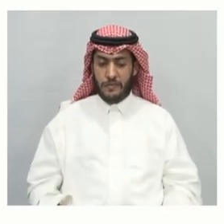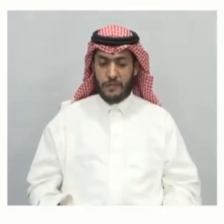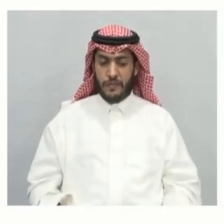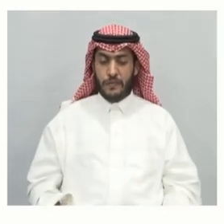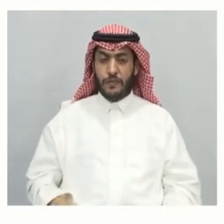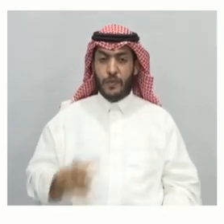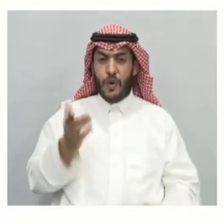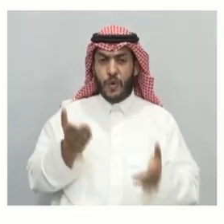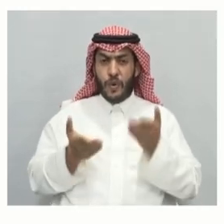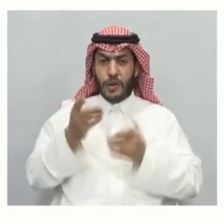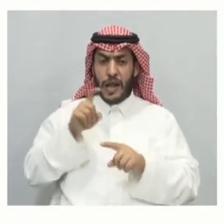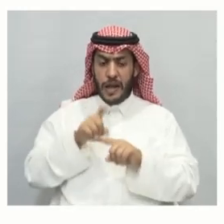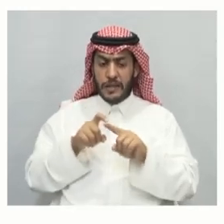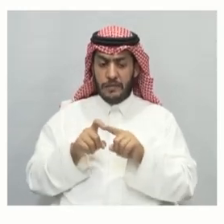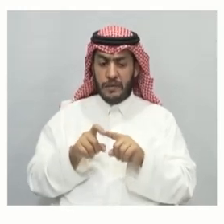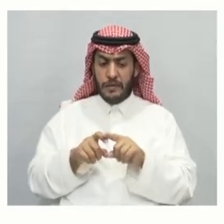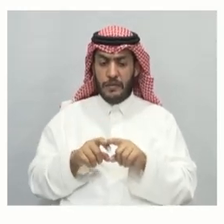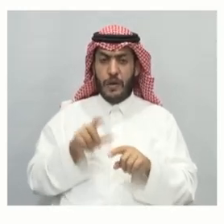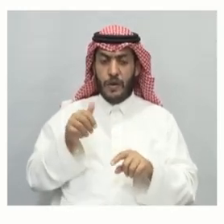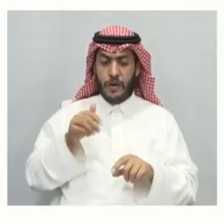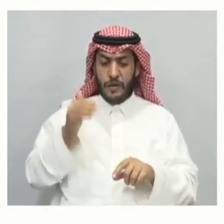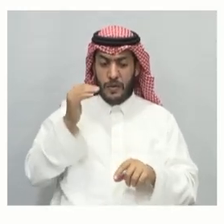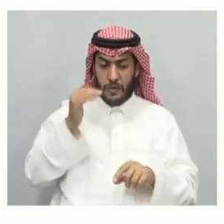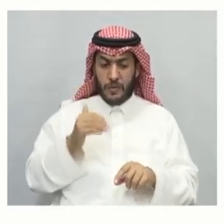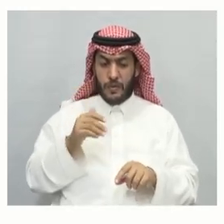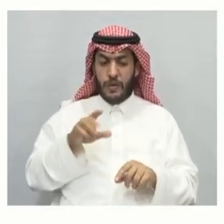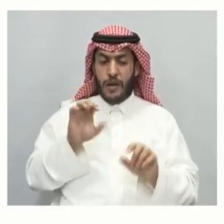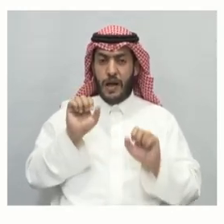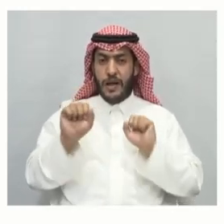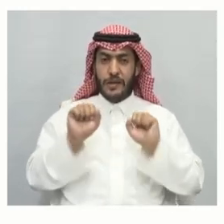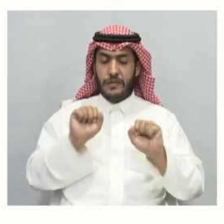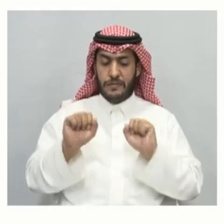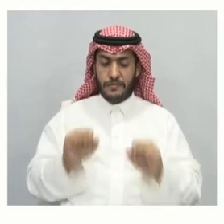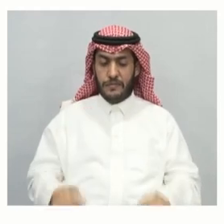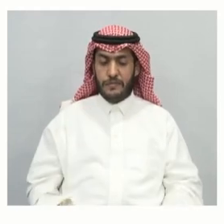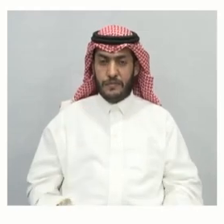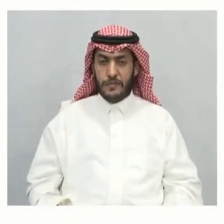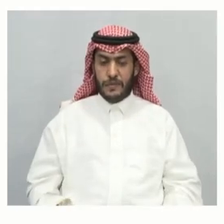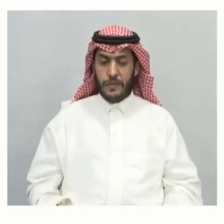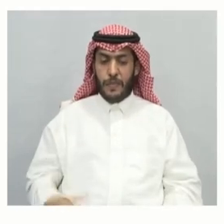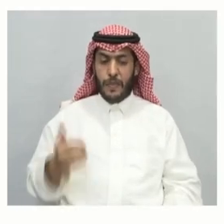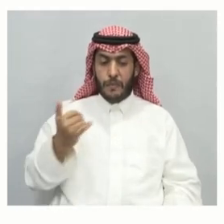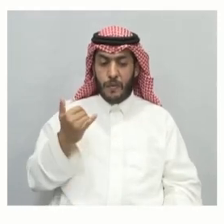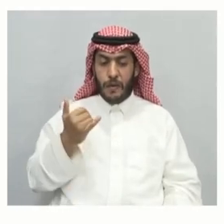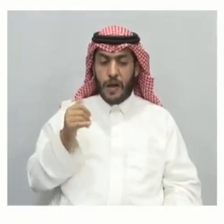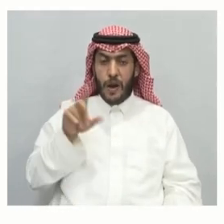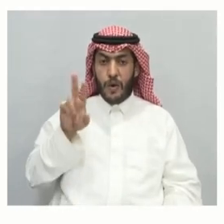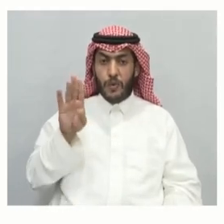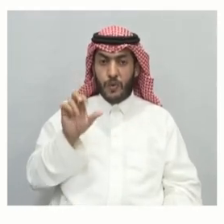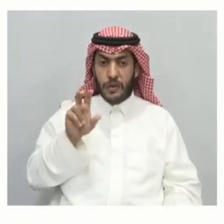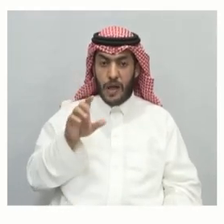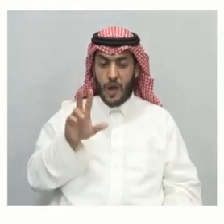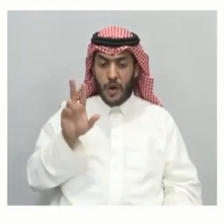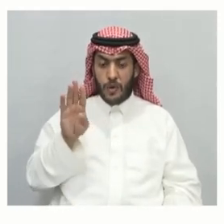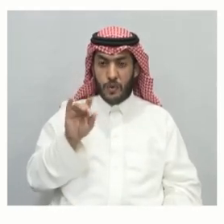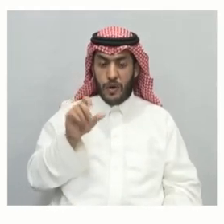وعطيك هنا الكتله النسبيه والكتله الحقيقيه لكل واحد فيهم اللي يهمنا مين اللي هي كتله الالكترون